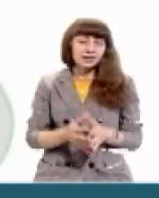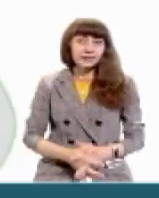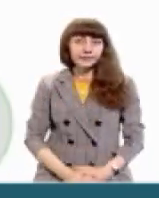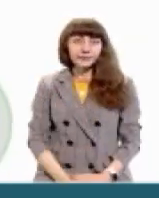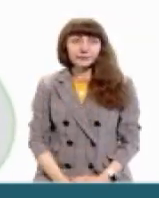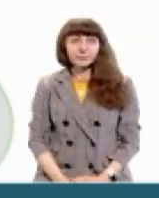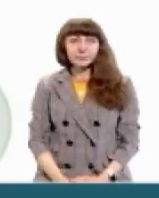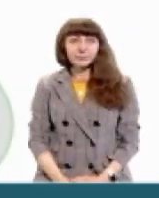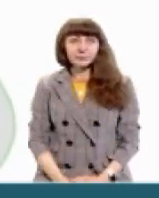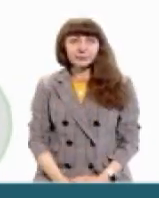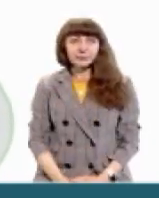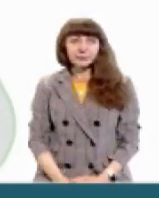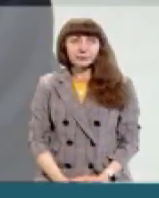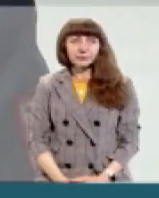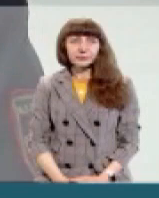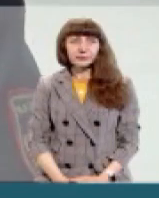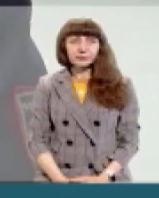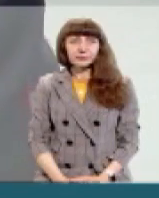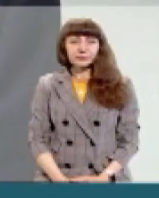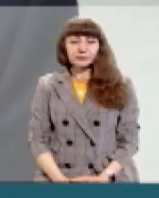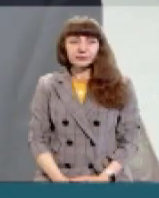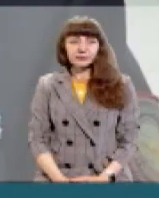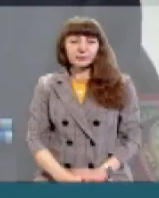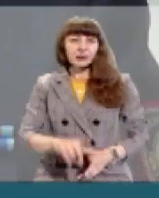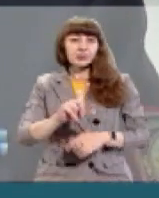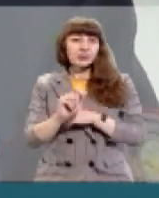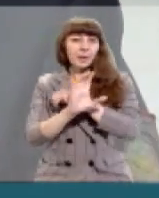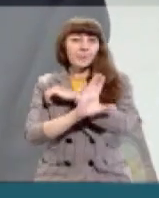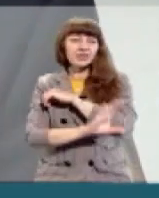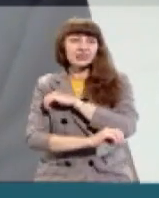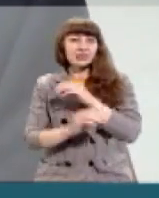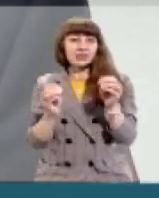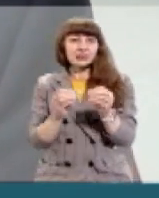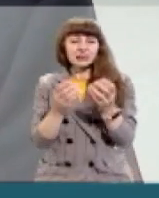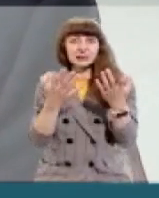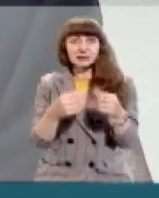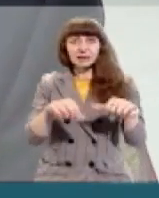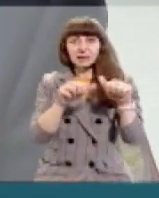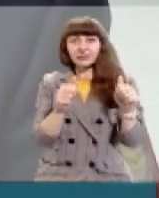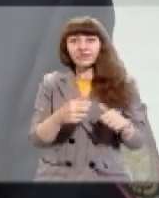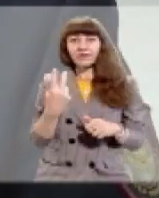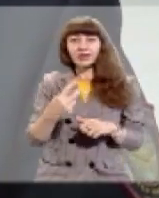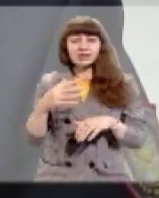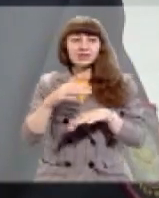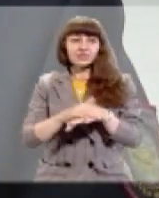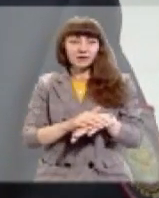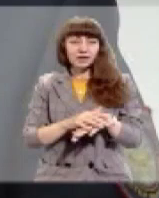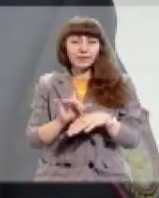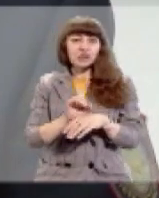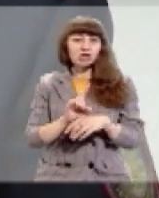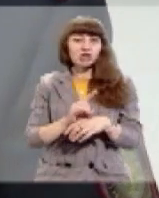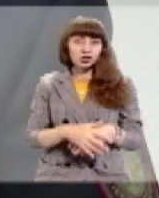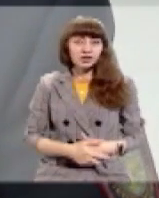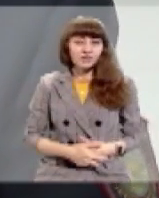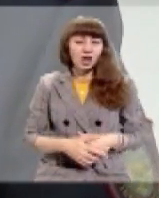хабарламалар 33,4%. За прошедшие 10 дней на территории города... Соңғы 10 күнде телефон алаяқтығы бойынша